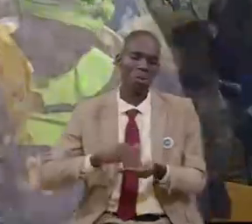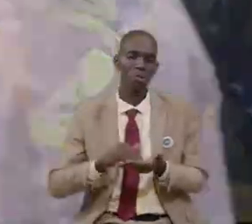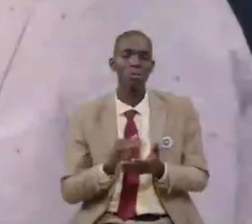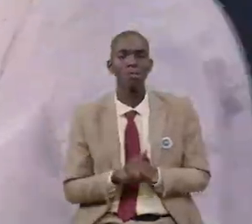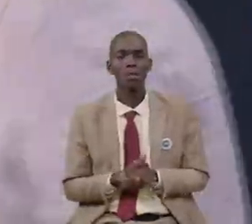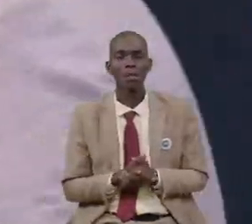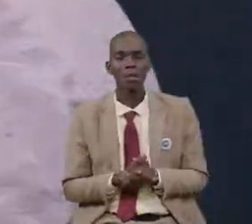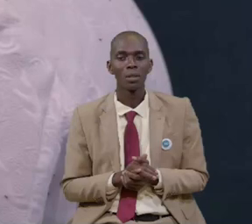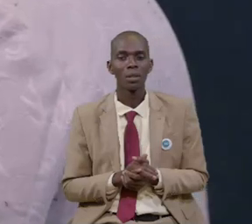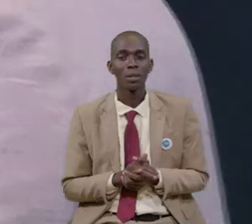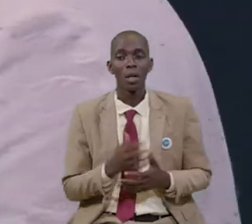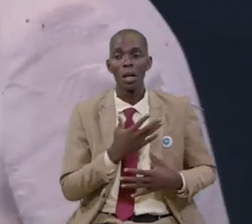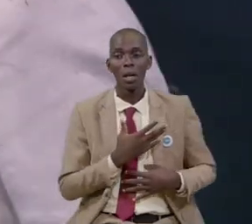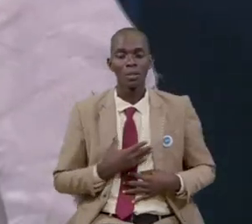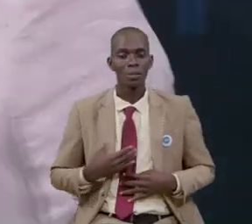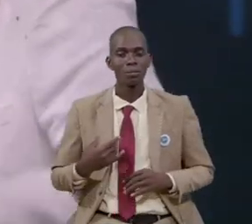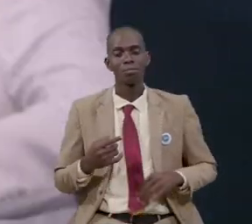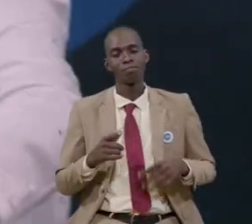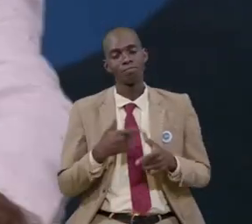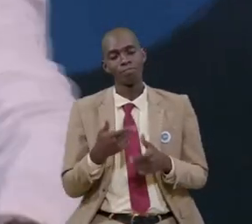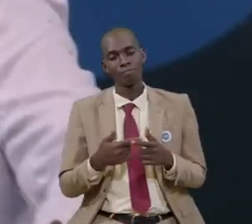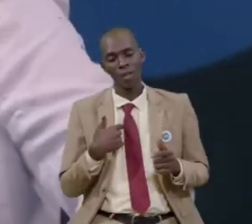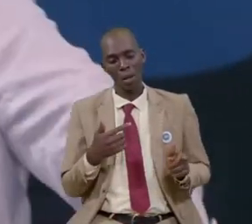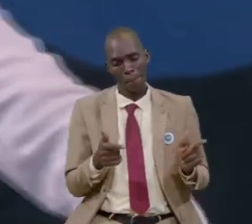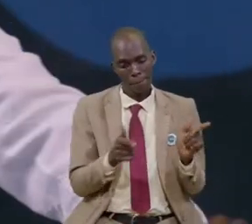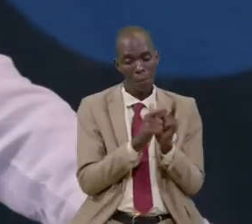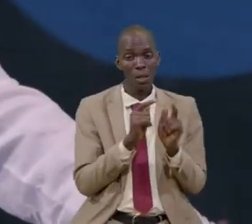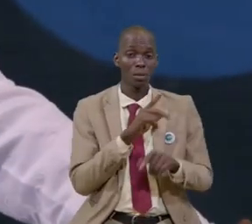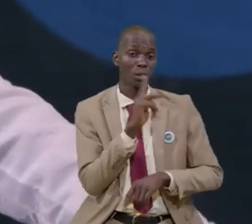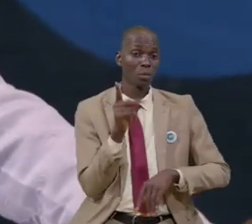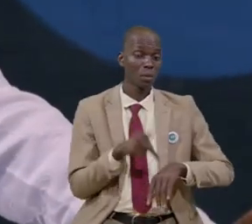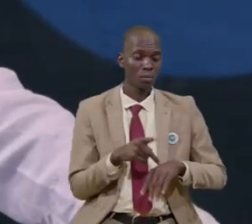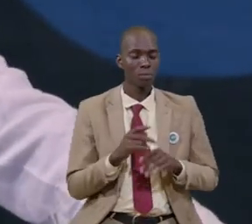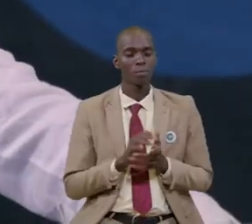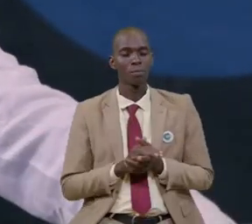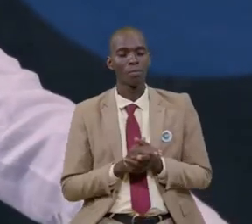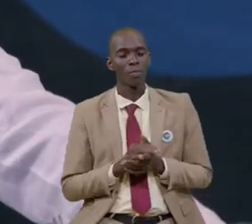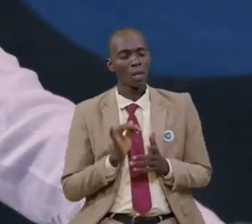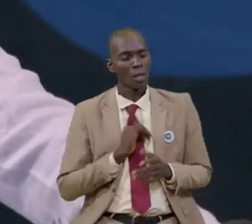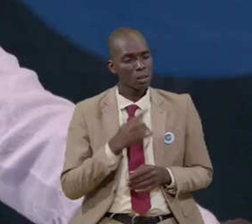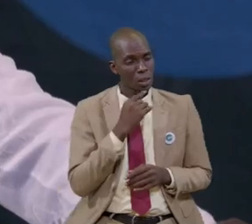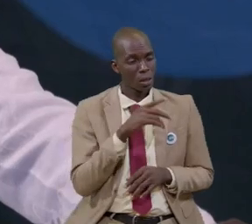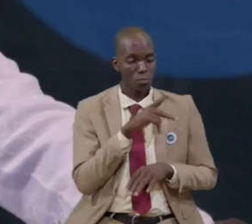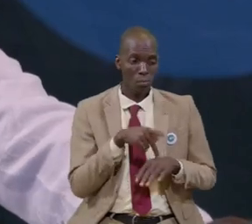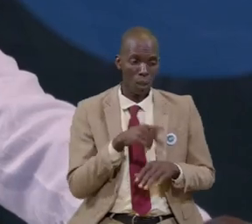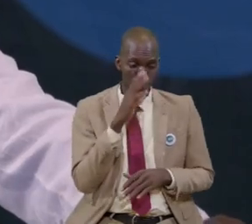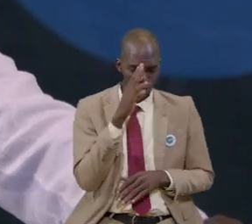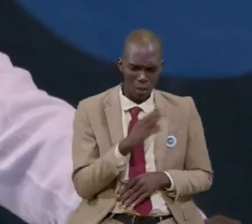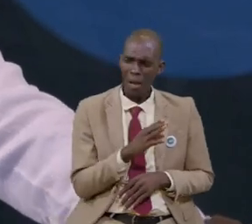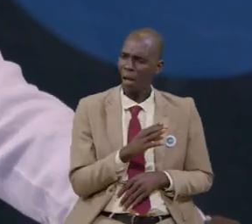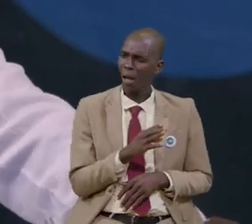nouveau. Et puis, je suis allé voir notre directeur. Et j'ai dit, monsieur, quand monsieur